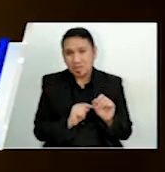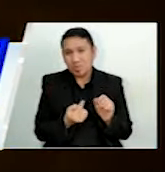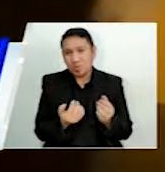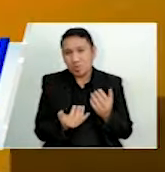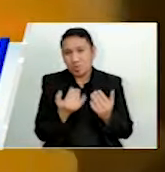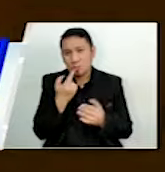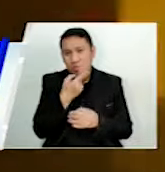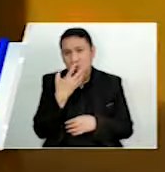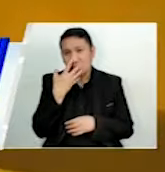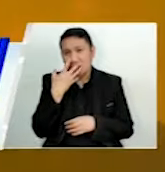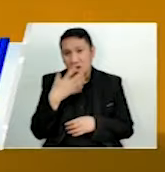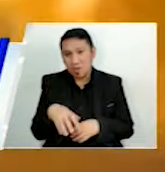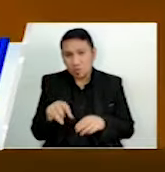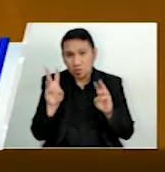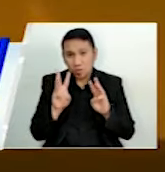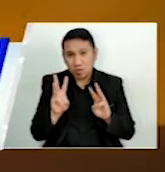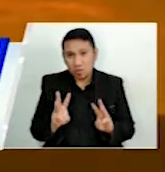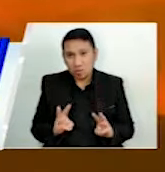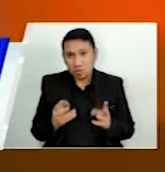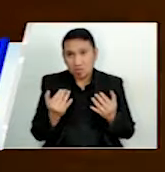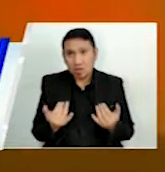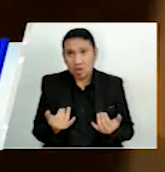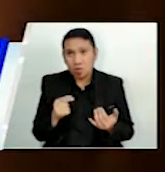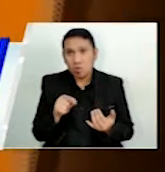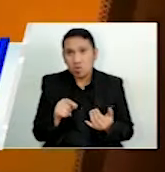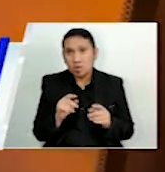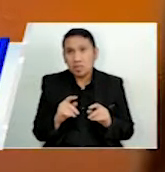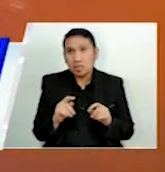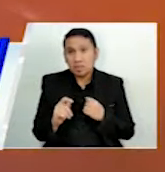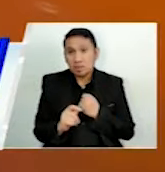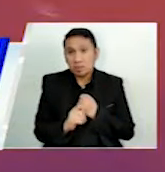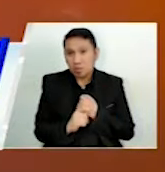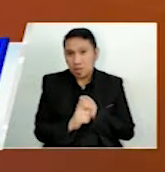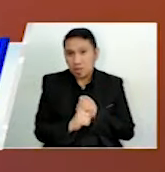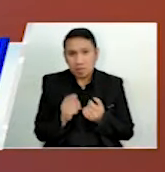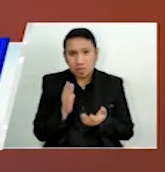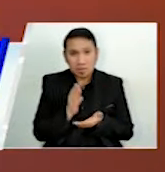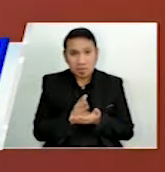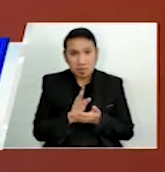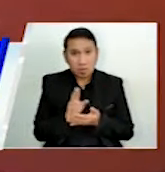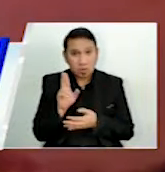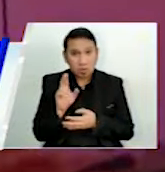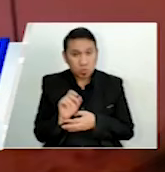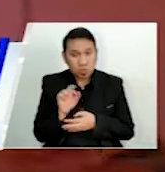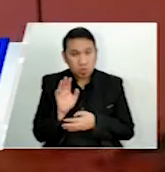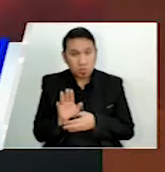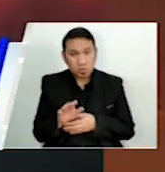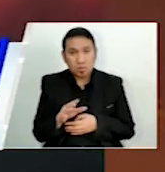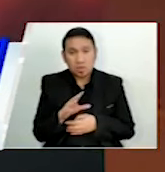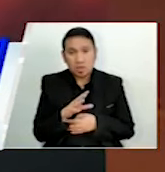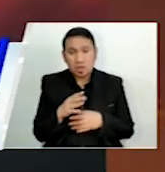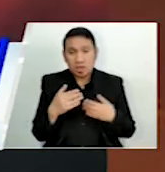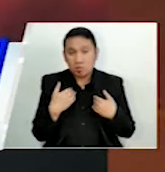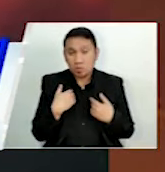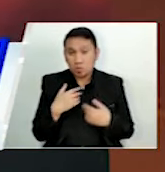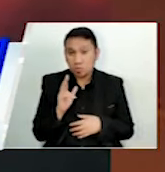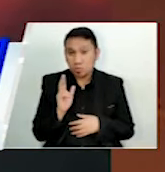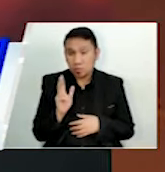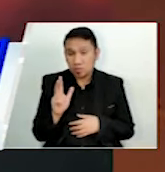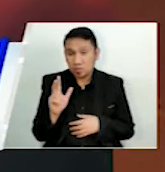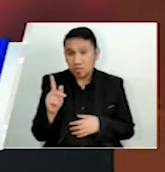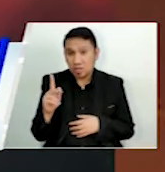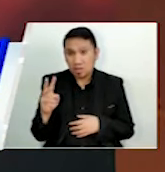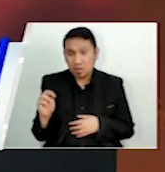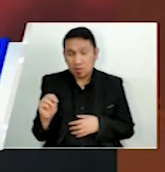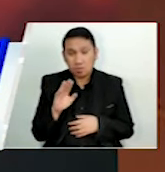panahon sa kasagsagan ng wildfire pansamantalang natigil ang operasyon ng isang us nuclear weapon plant nait kilometro lang ang layo